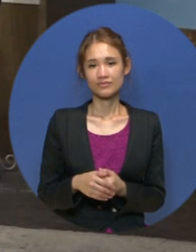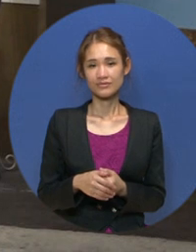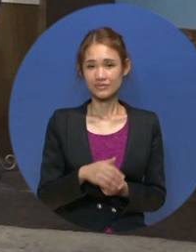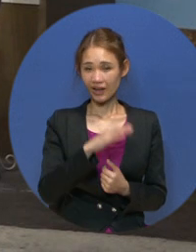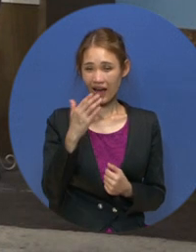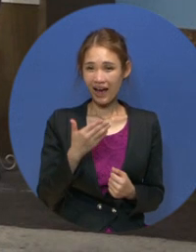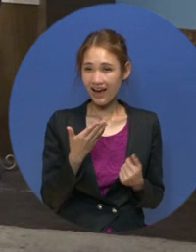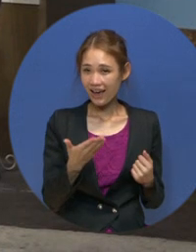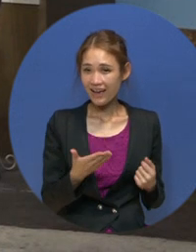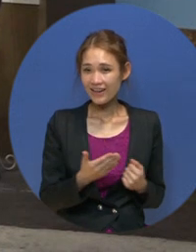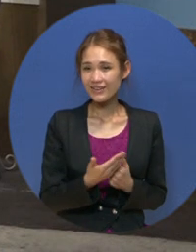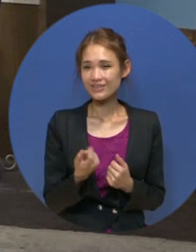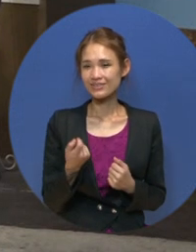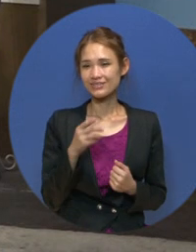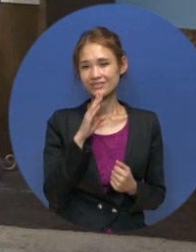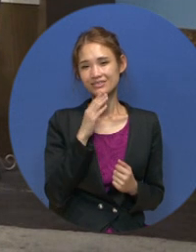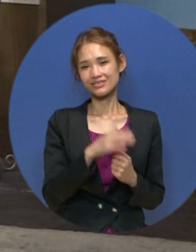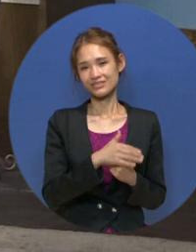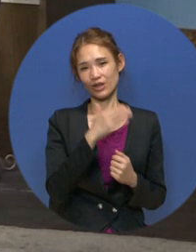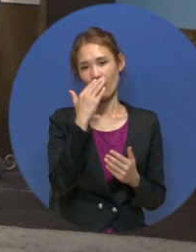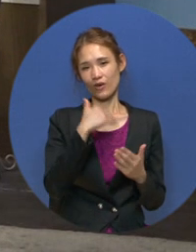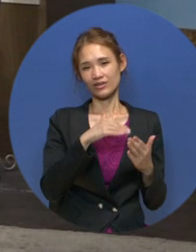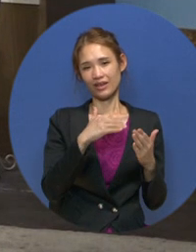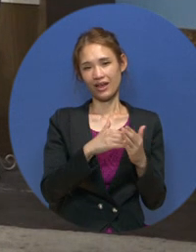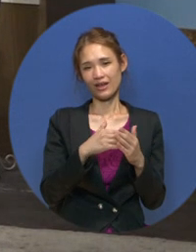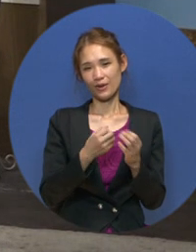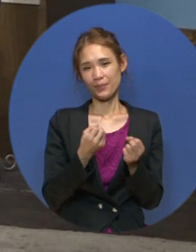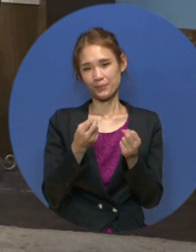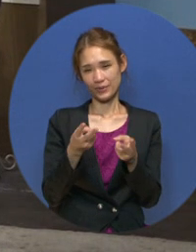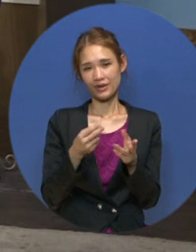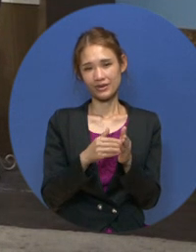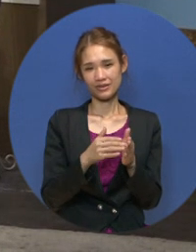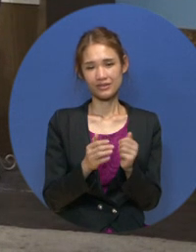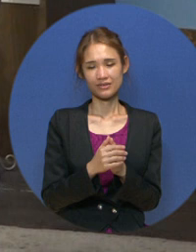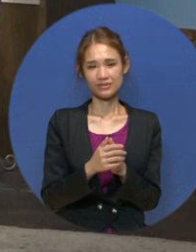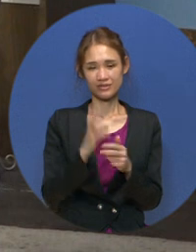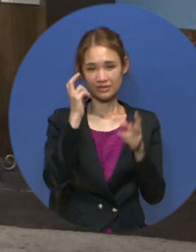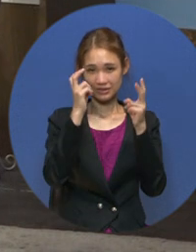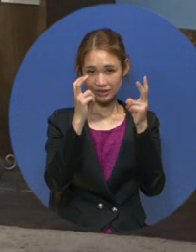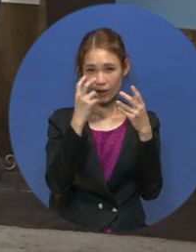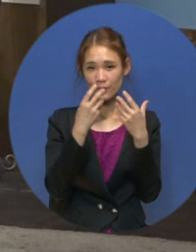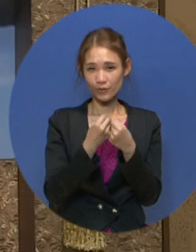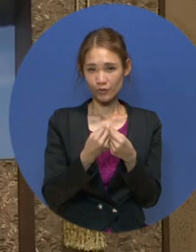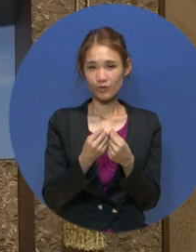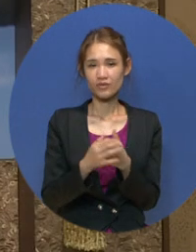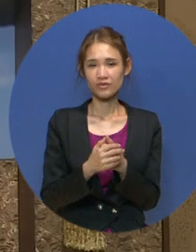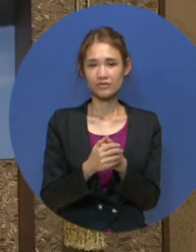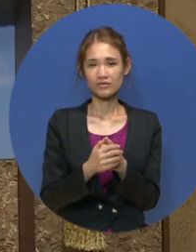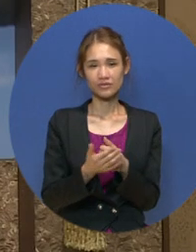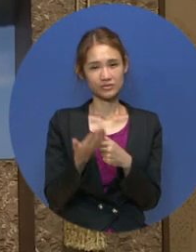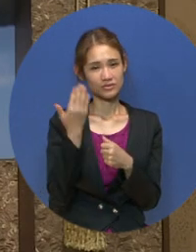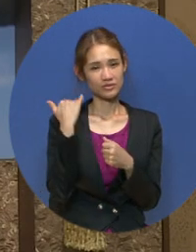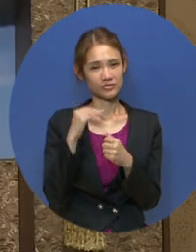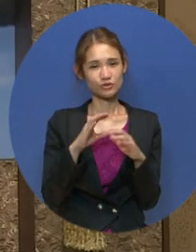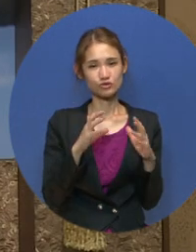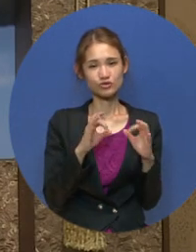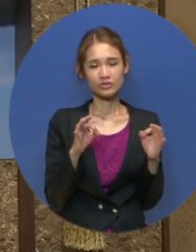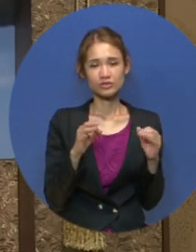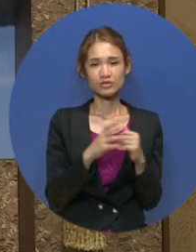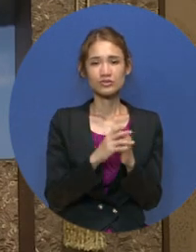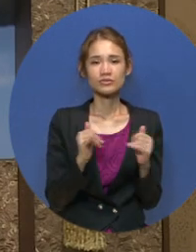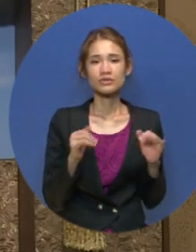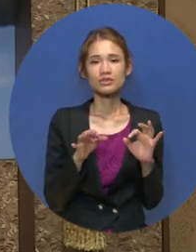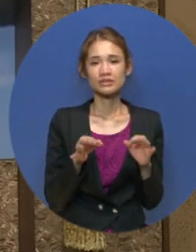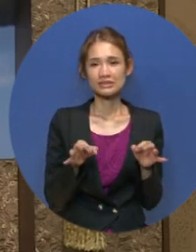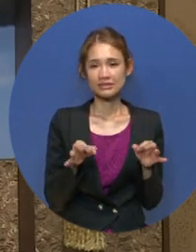네. 정당하게 저희가 발행해 드리게 되는 거니까. 그리고 기업 같은 경우에는 최근에 국민은행 그